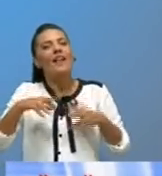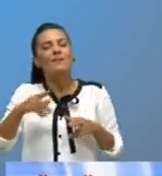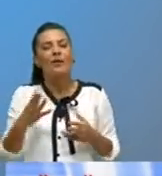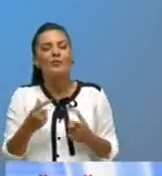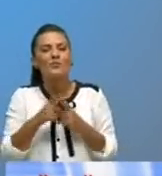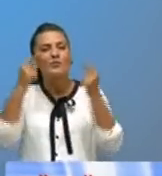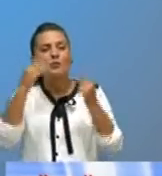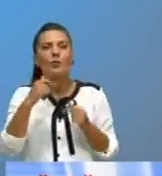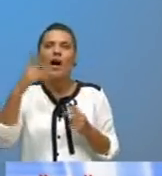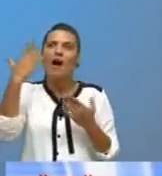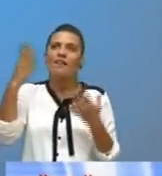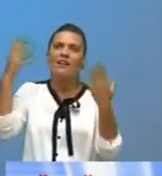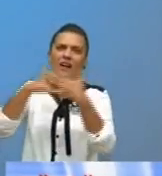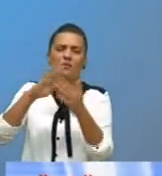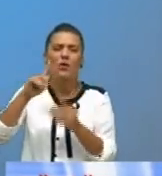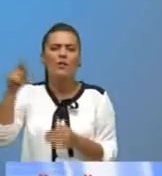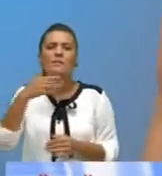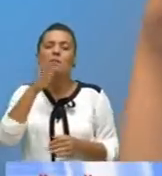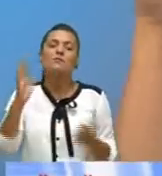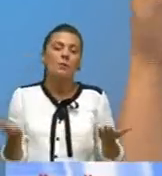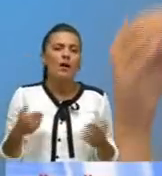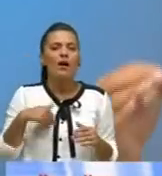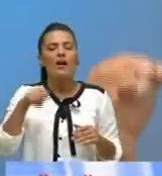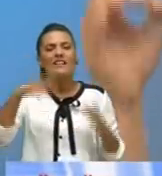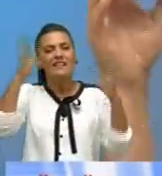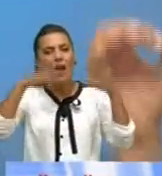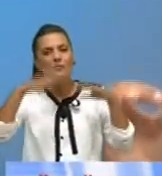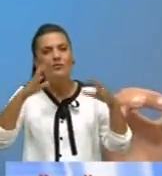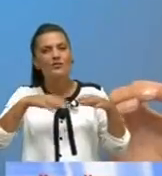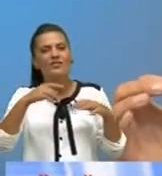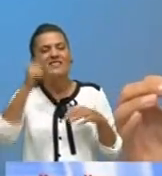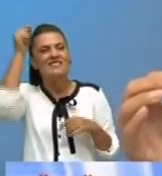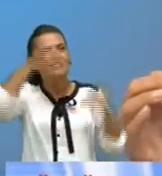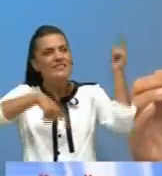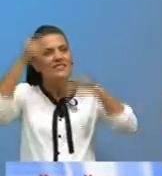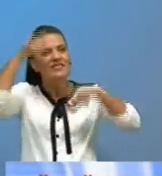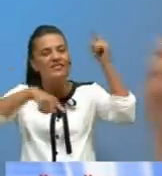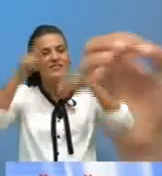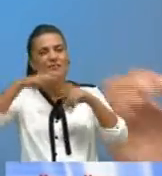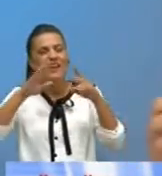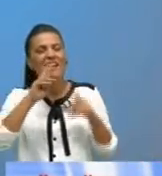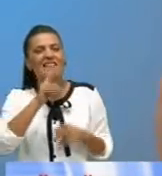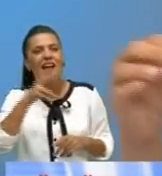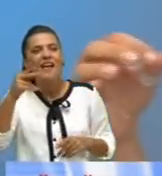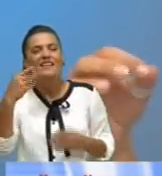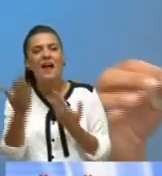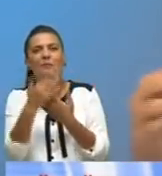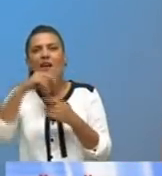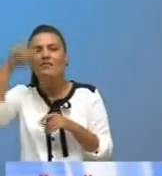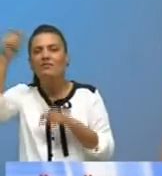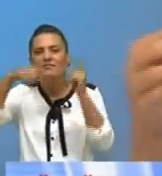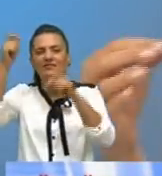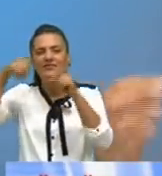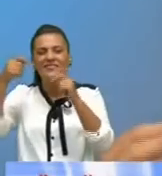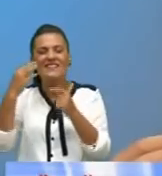Çok ha tabii o havanın kararması falan onları bilemeyeceğim ama veya işte yağmurun çisil çisil yağması ve o renkli yaprakların üzerinde böyle